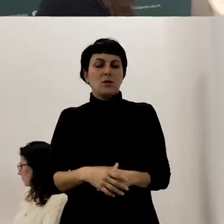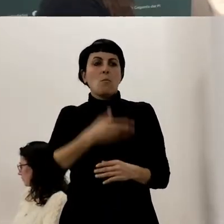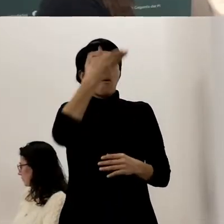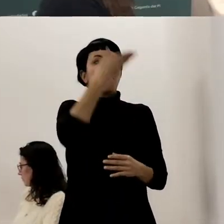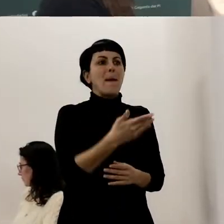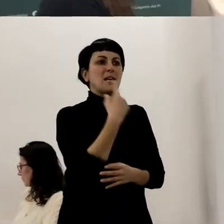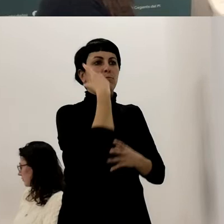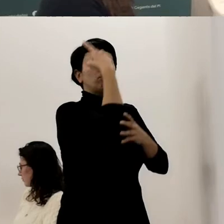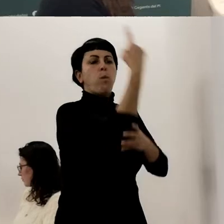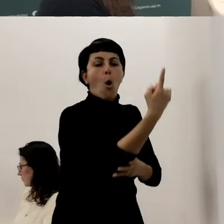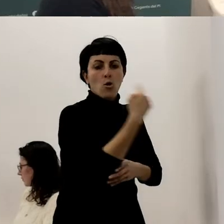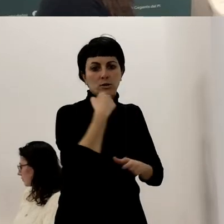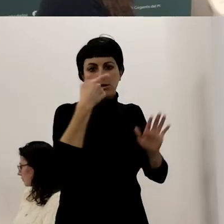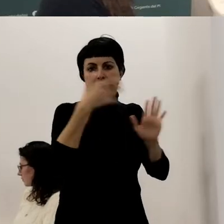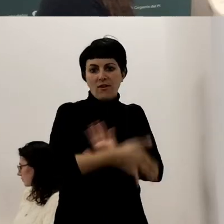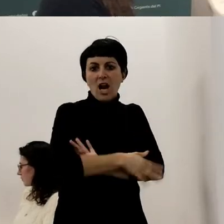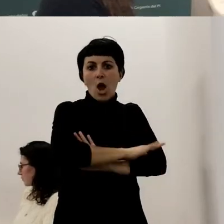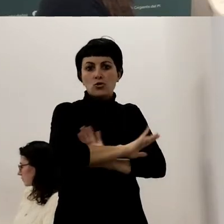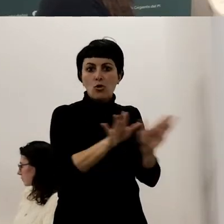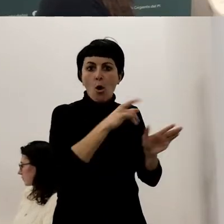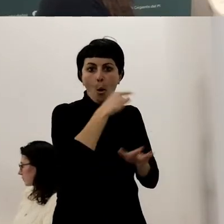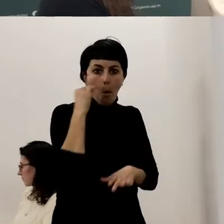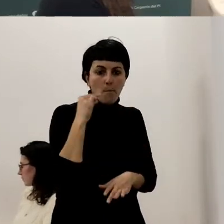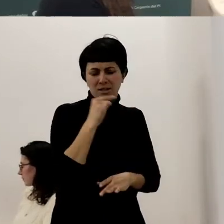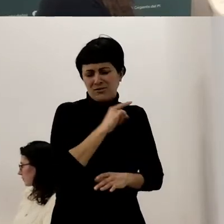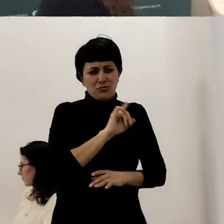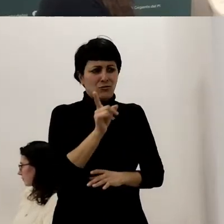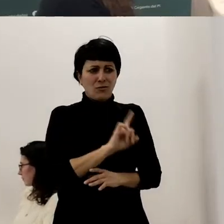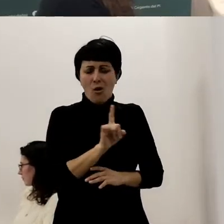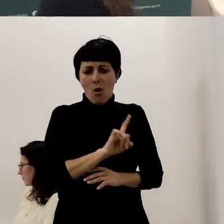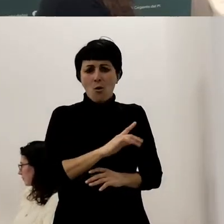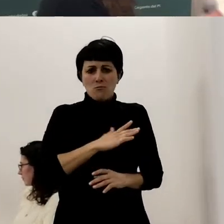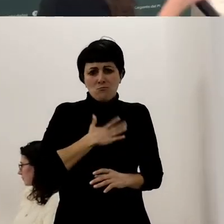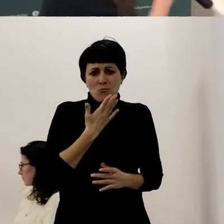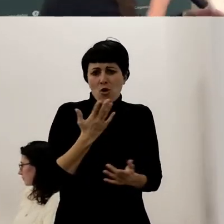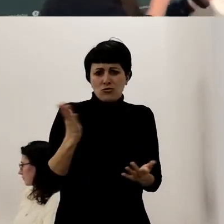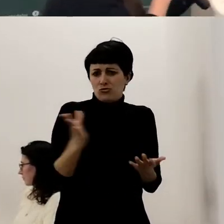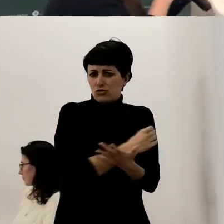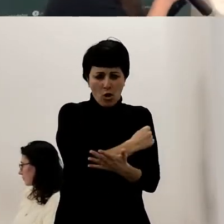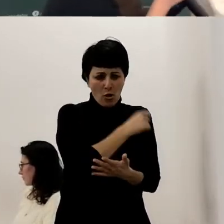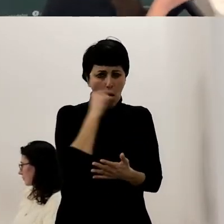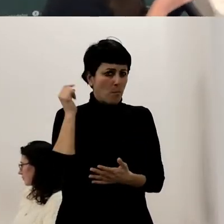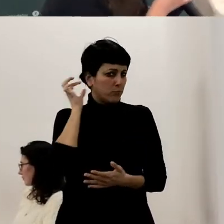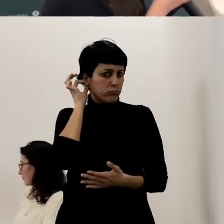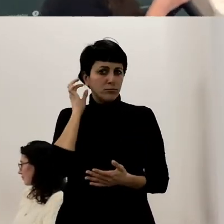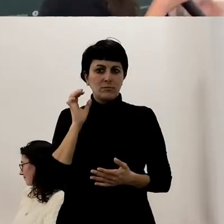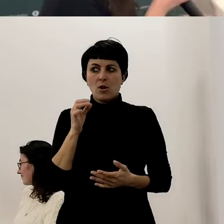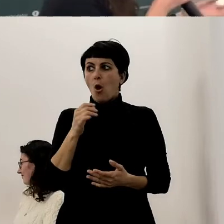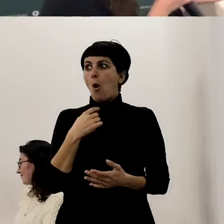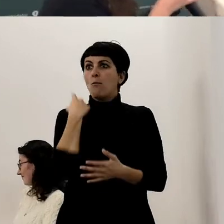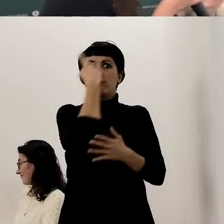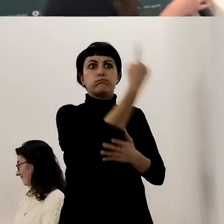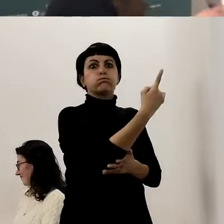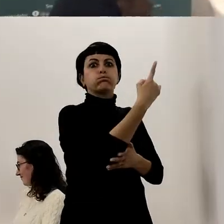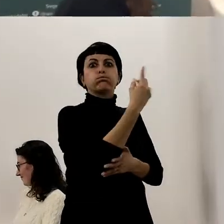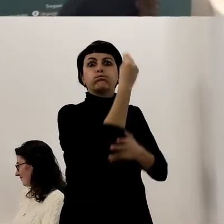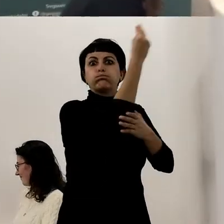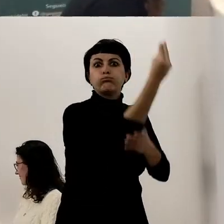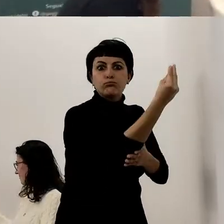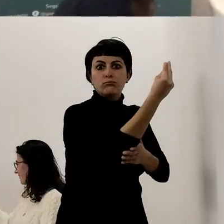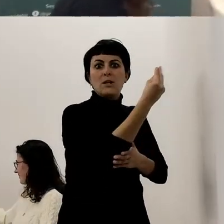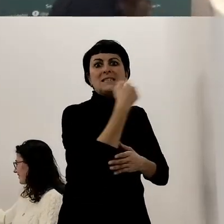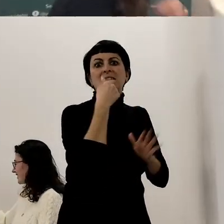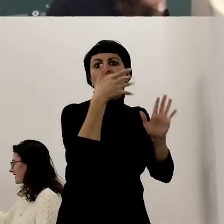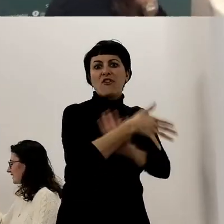pes ha de ser algo que només puguin fer homes o dones. O que tenir més pes tingui més valor. Totalment.